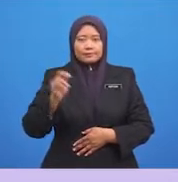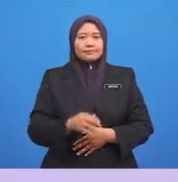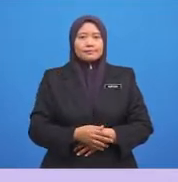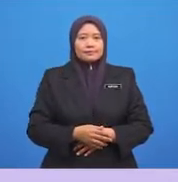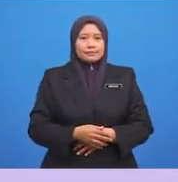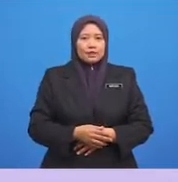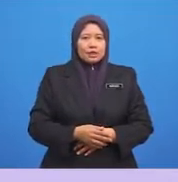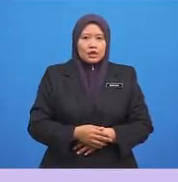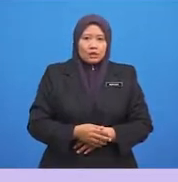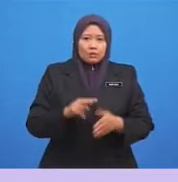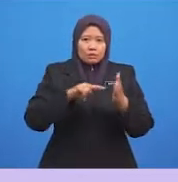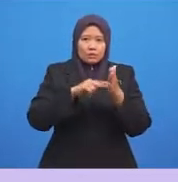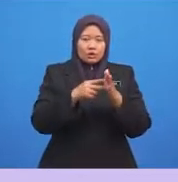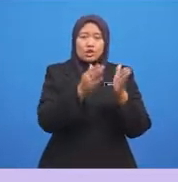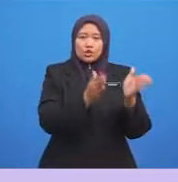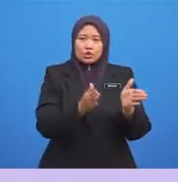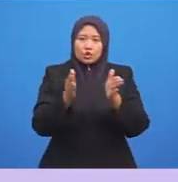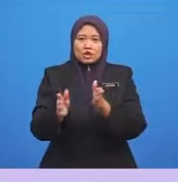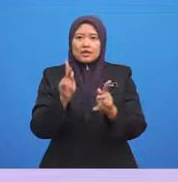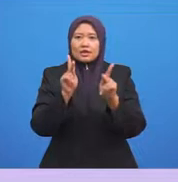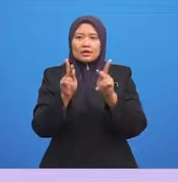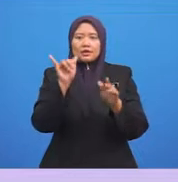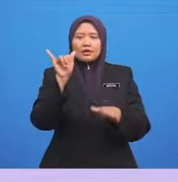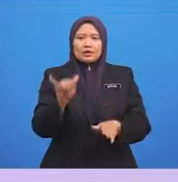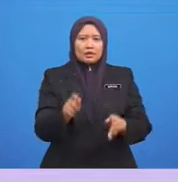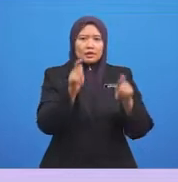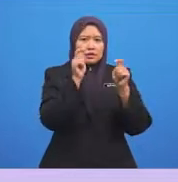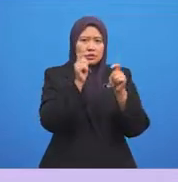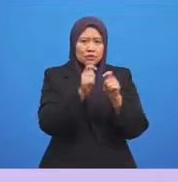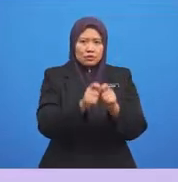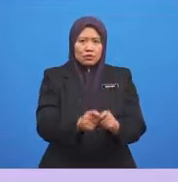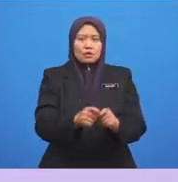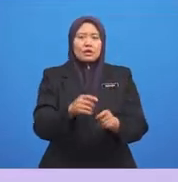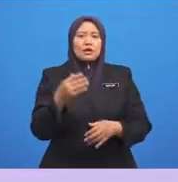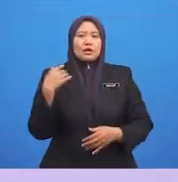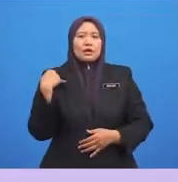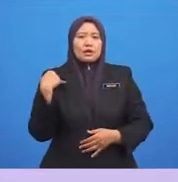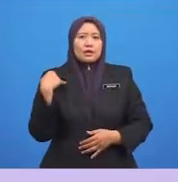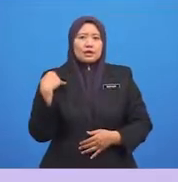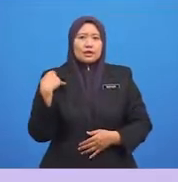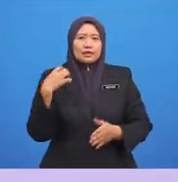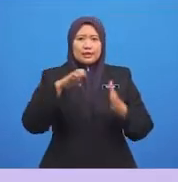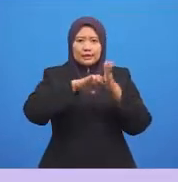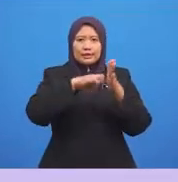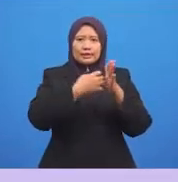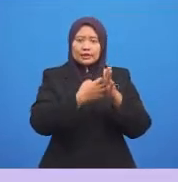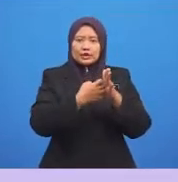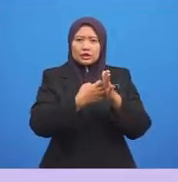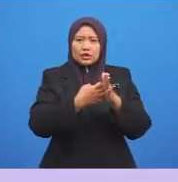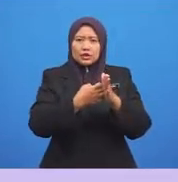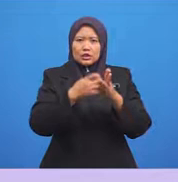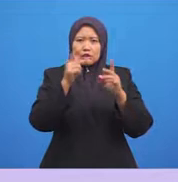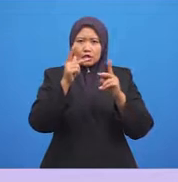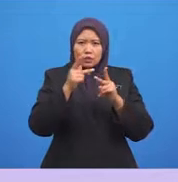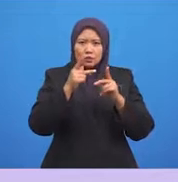Bidalan ialah susunan kata yang tertentu dan mempunyai erti yang khusus,